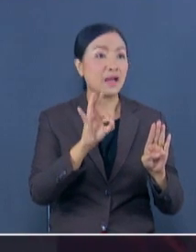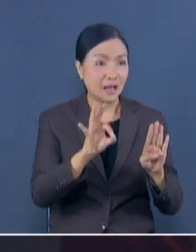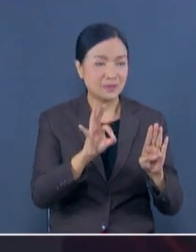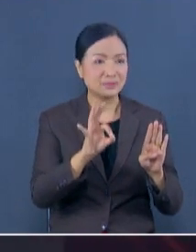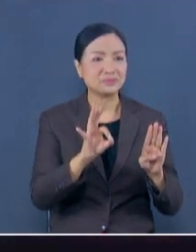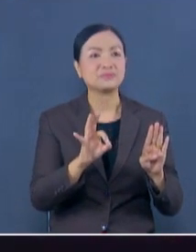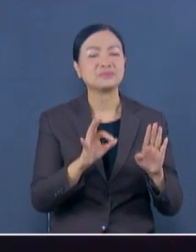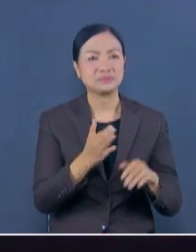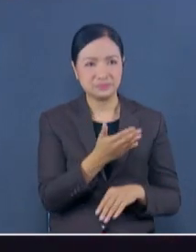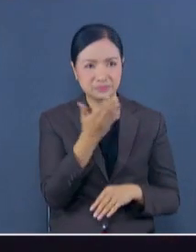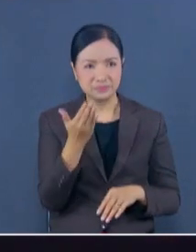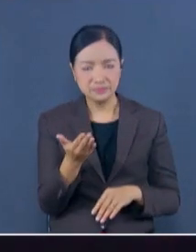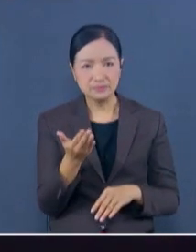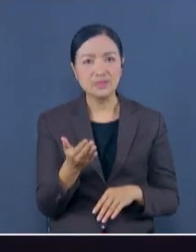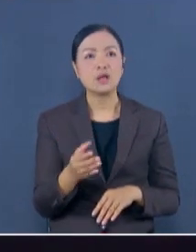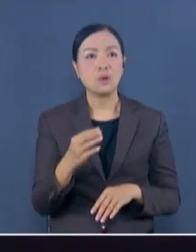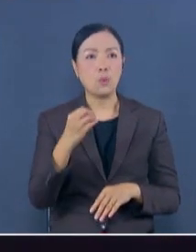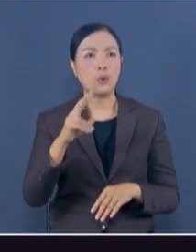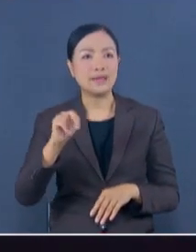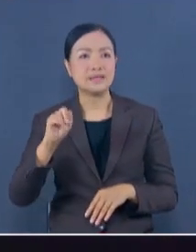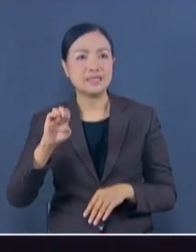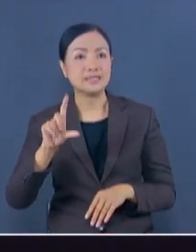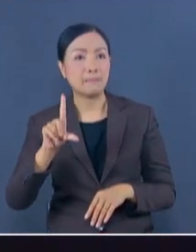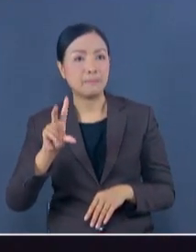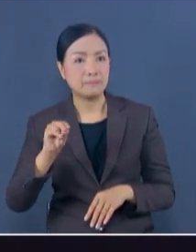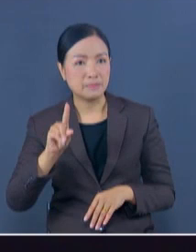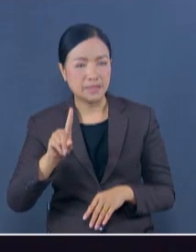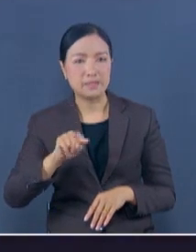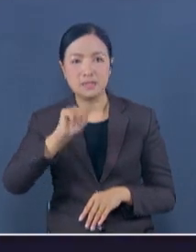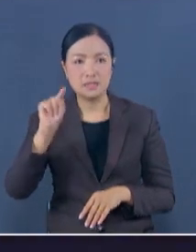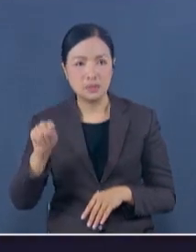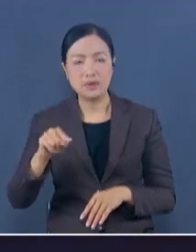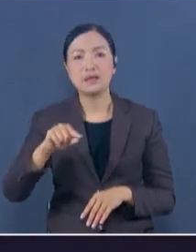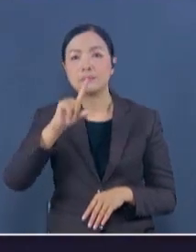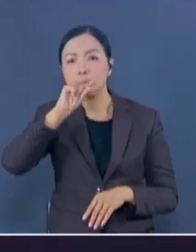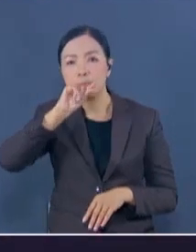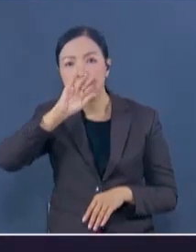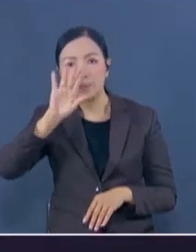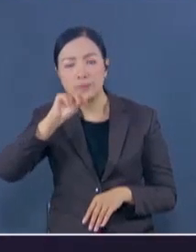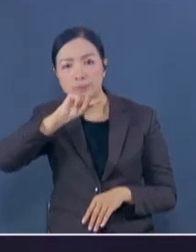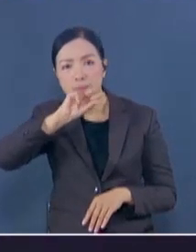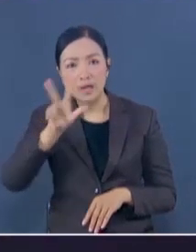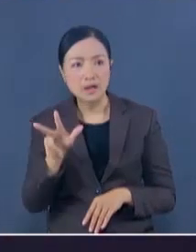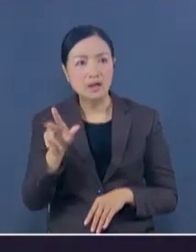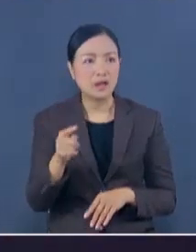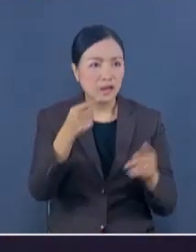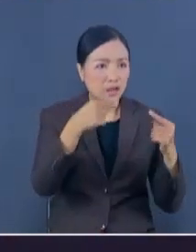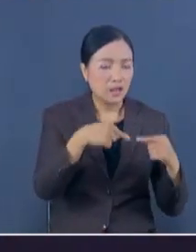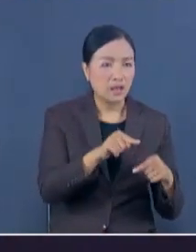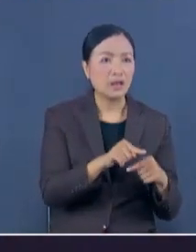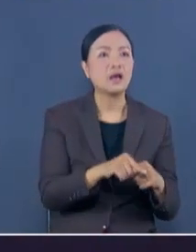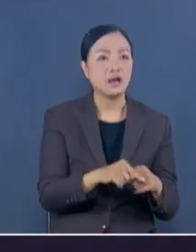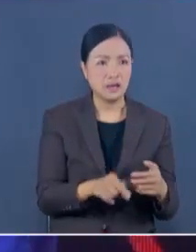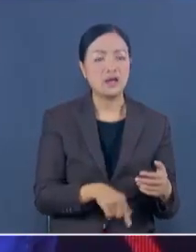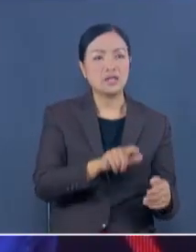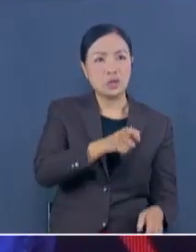ก่อน นะครับ แล้วก็มีช่องวัน31 HD แล้วก็ไทย PBS นะคร ับ ส่วนกลุ่ม C ก็คือไทยรัฐ TV 32 HD ช่อง